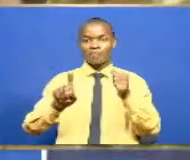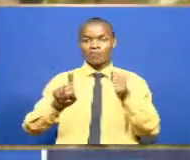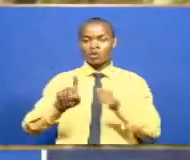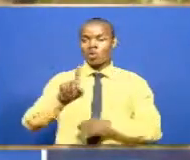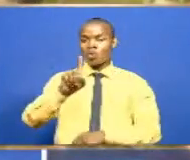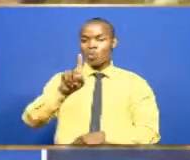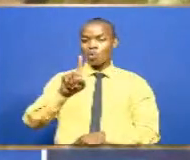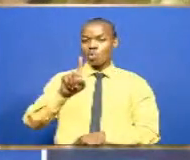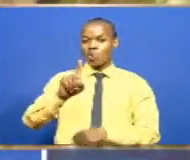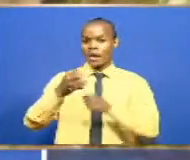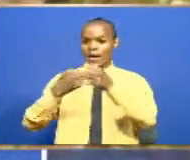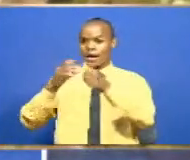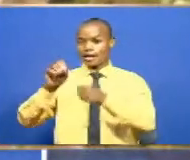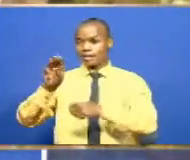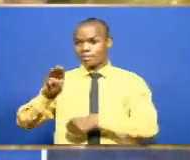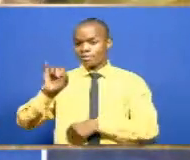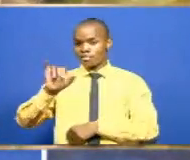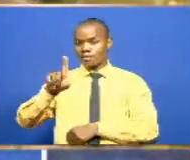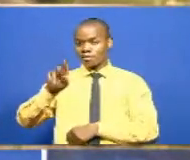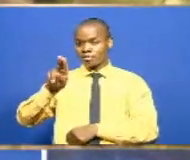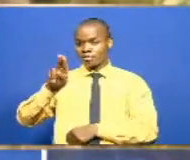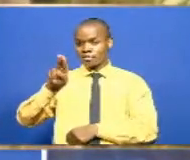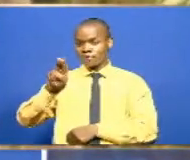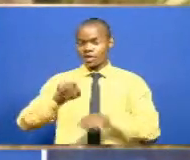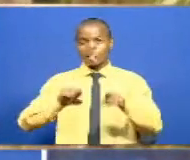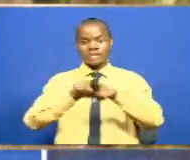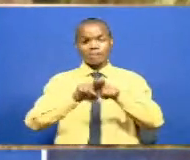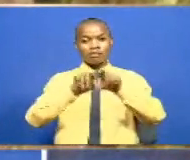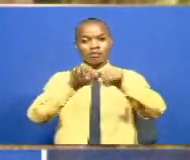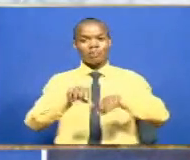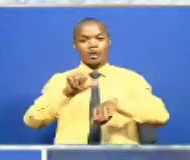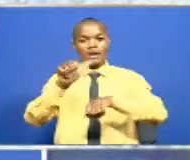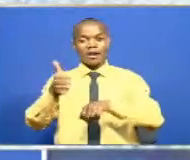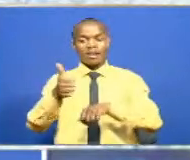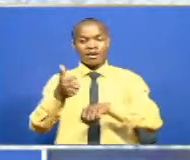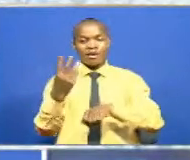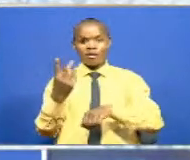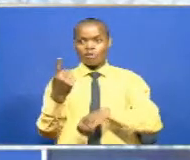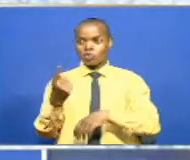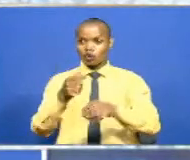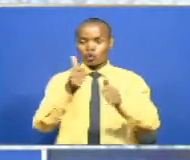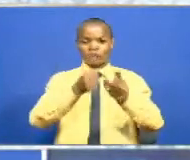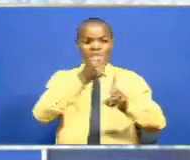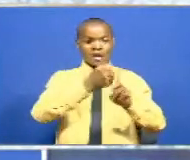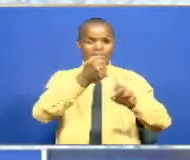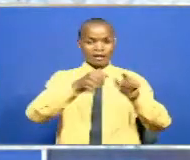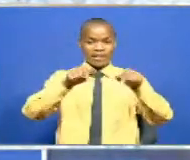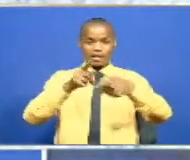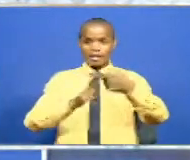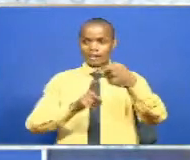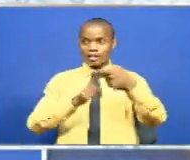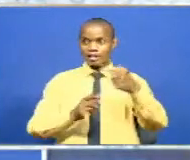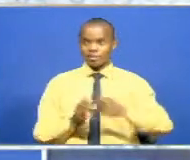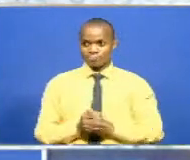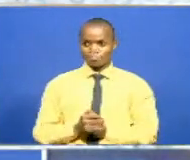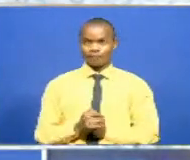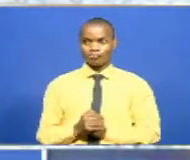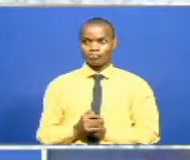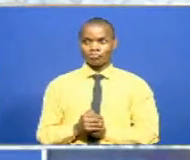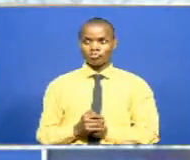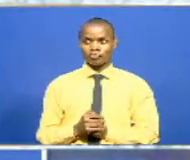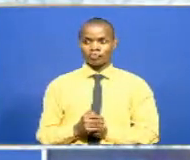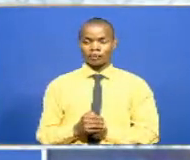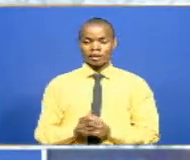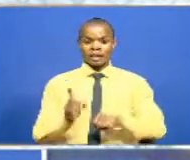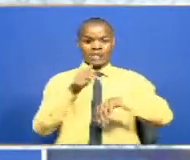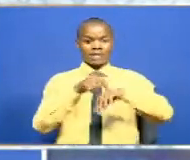mwaka ikilinganishwa na tani milioni 42 zinazovunwa wakati huu. Addressing the yield gap is key to the